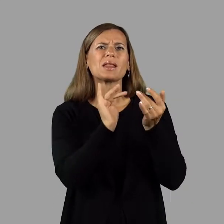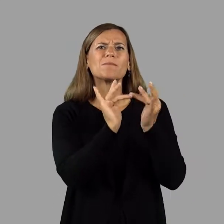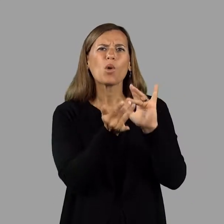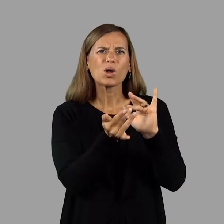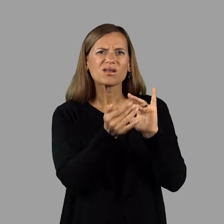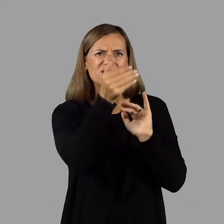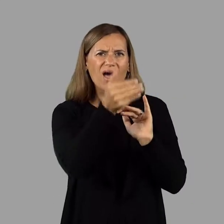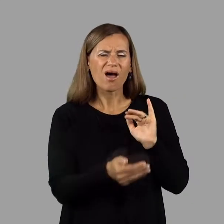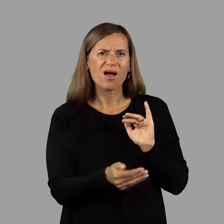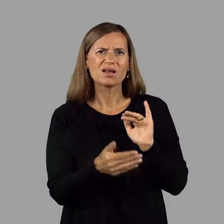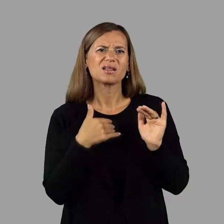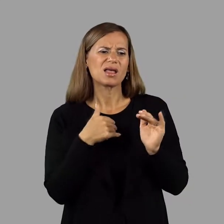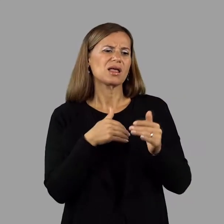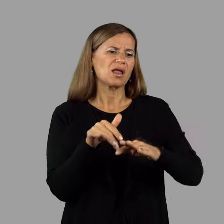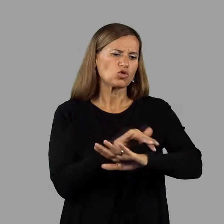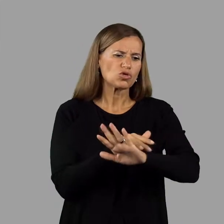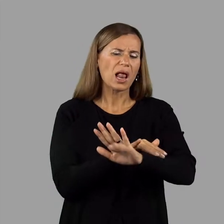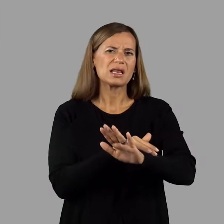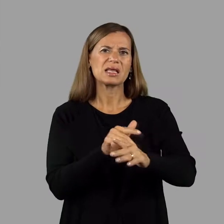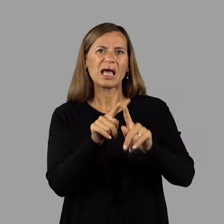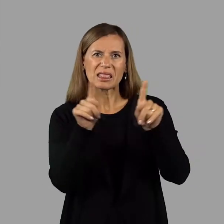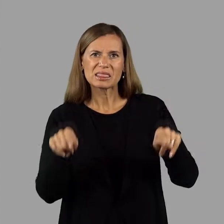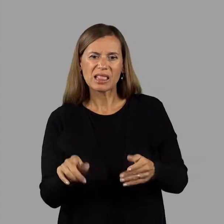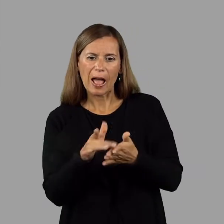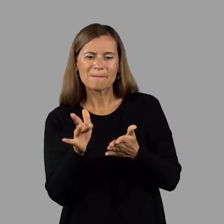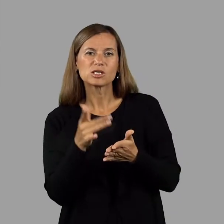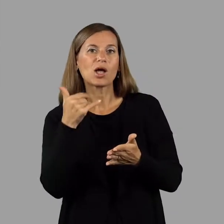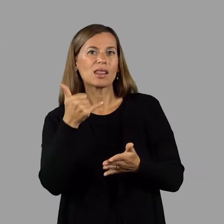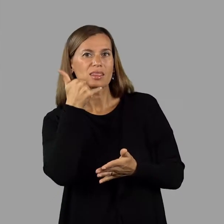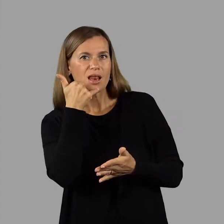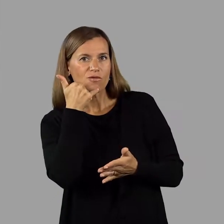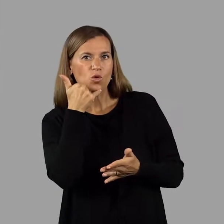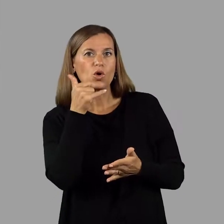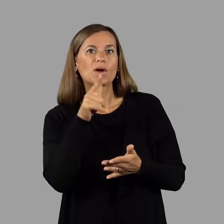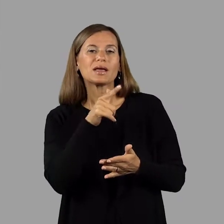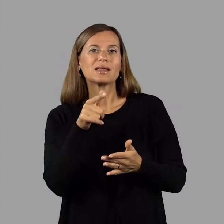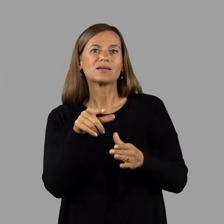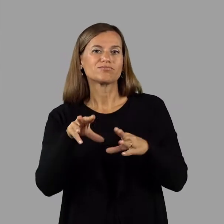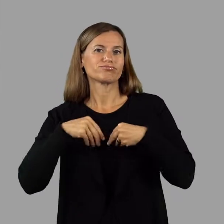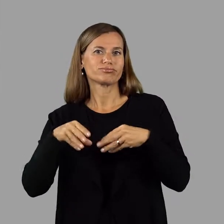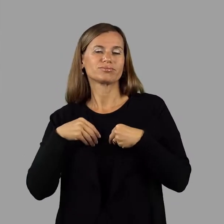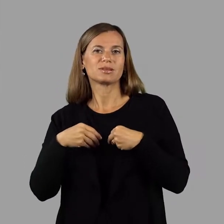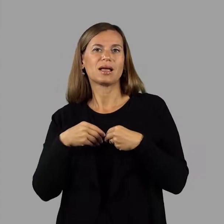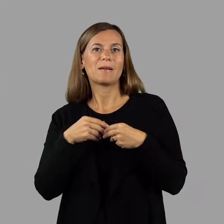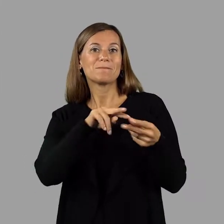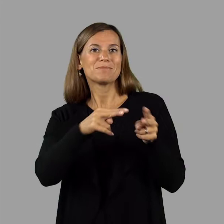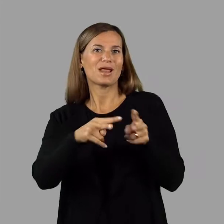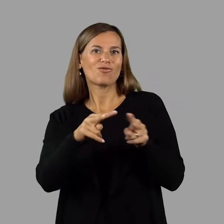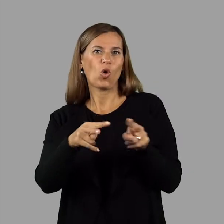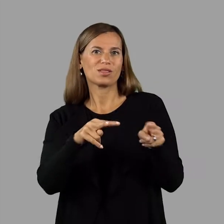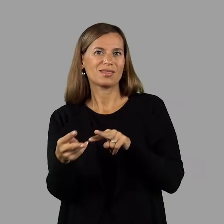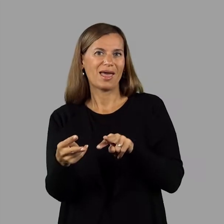svojim računalnikom, tablico ali telefonom in spremljal prevode govora,